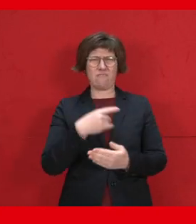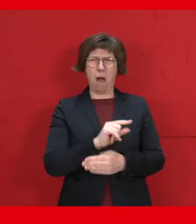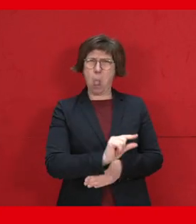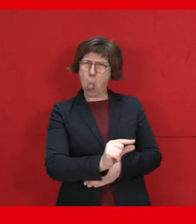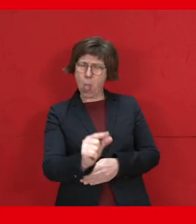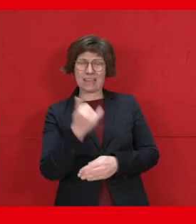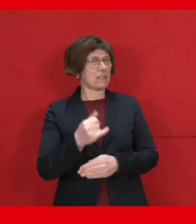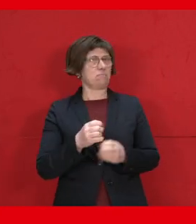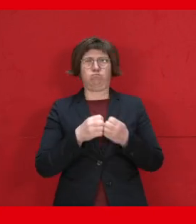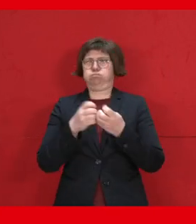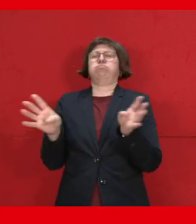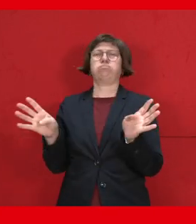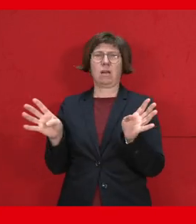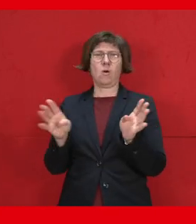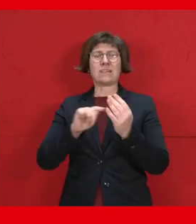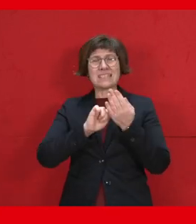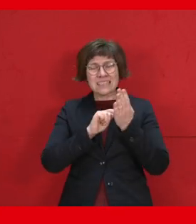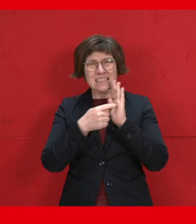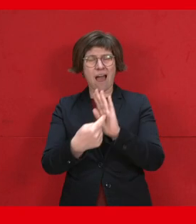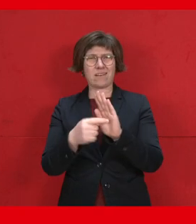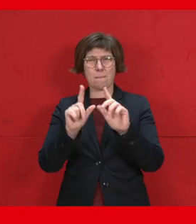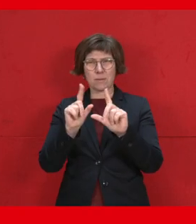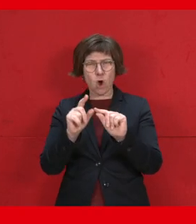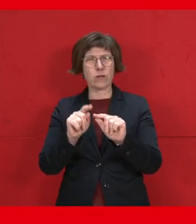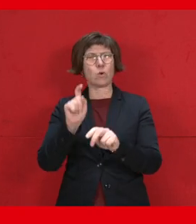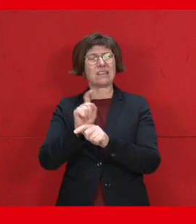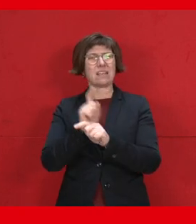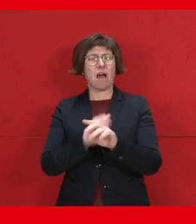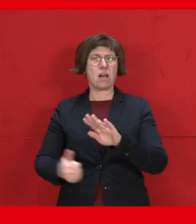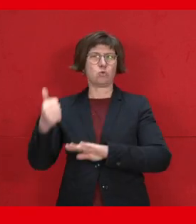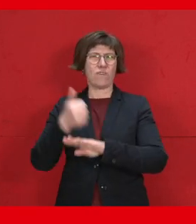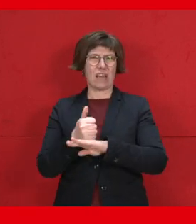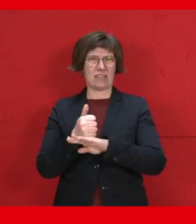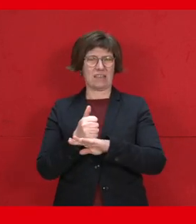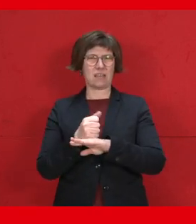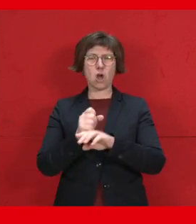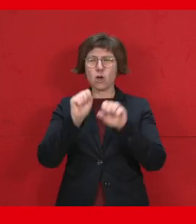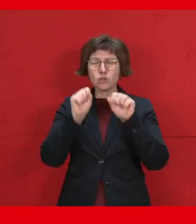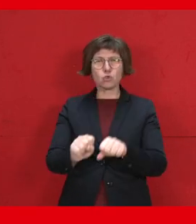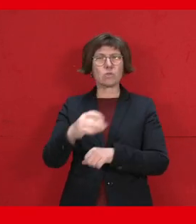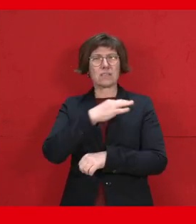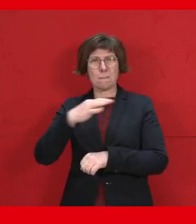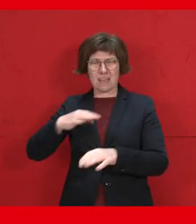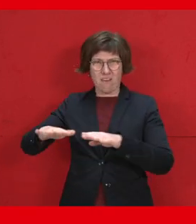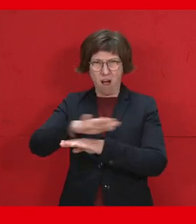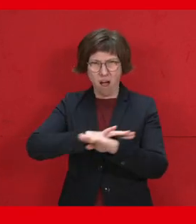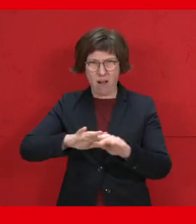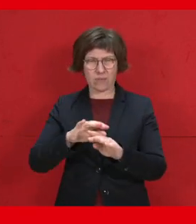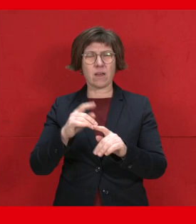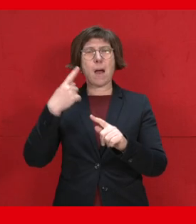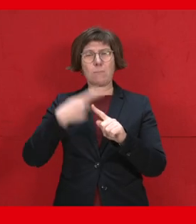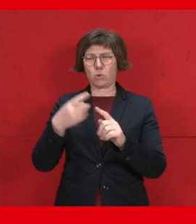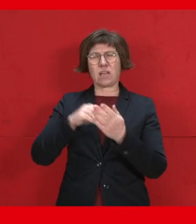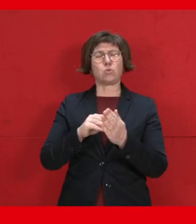Nischendasein geführt haben. Welche Bedeutung dabei der digitalen Souveränität, dem Schutz der Privatheit also, aber auch